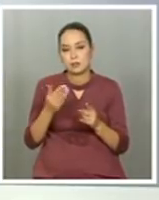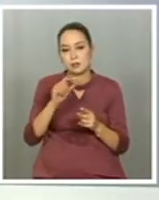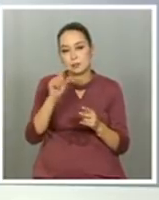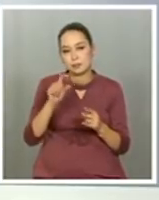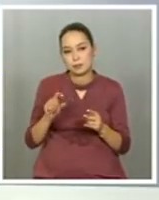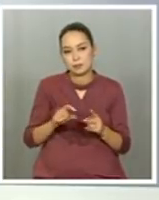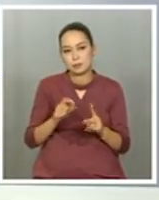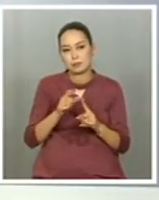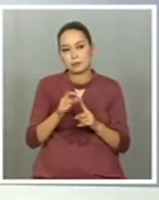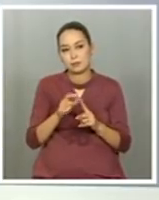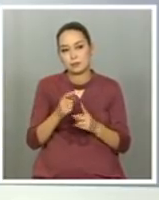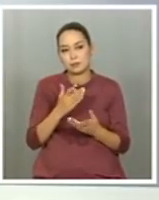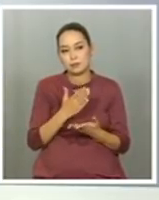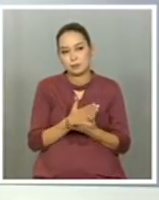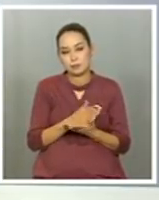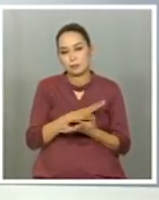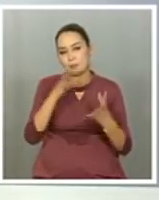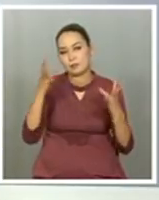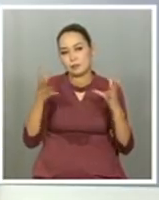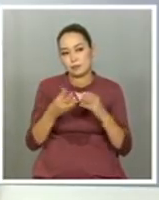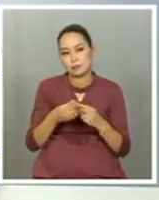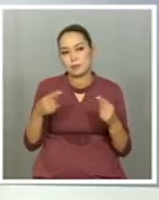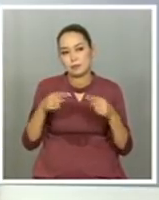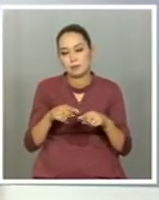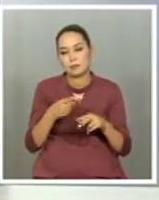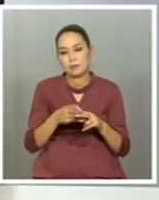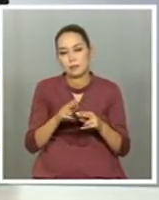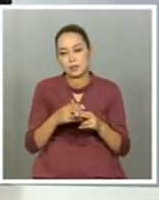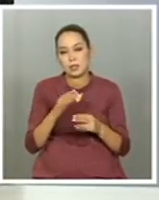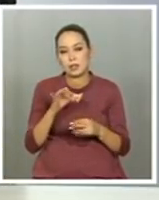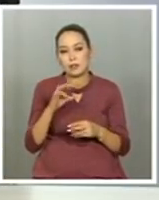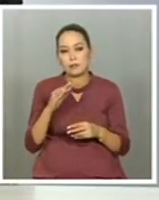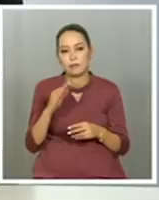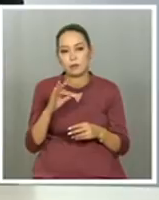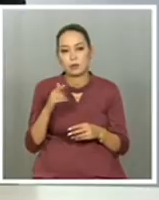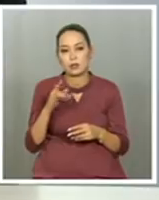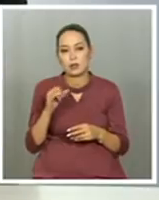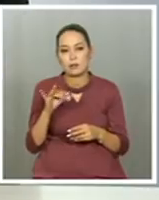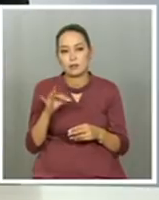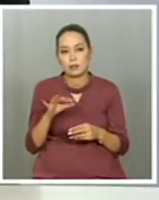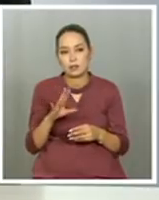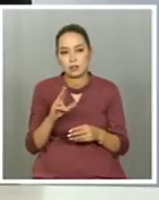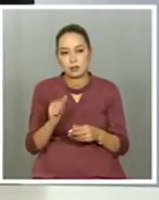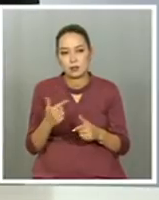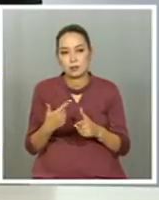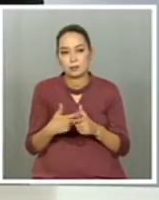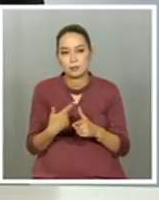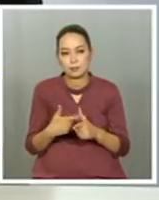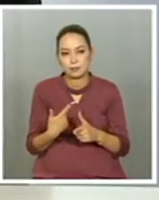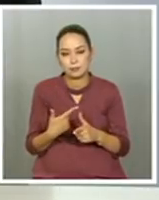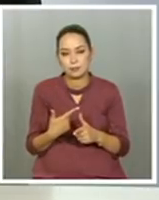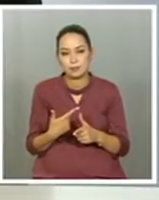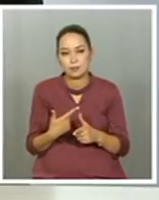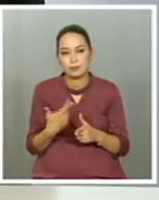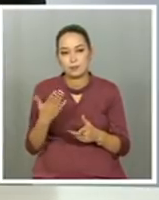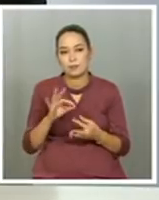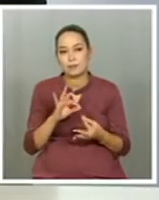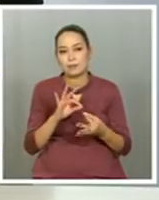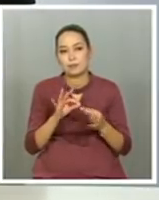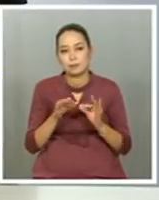Мен осындай туындылардың барлығы инфографика деп аталады. Сіздер ғаламтор желісінен немесе бұқаралық ақпарат